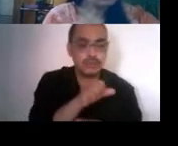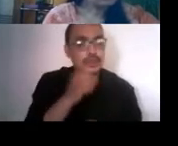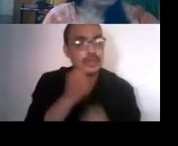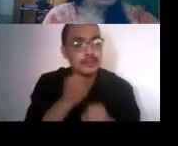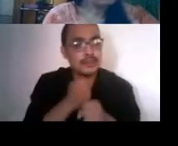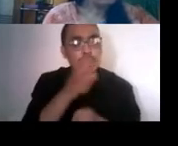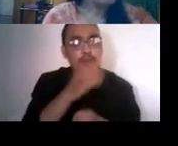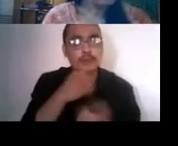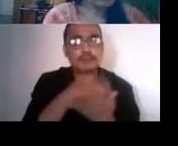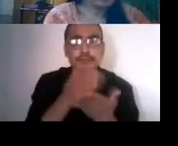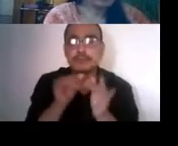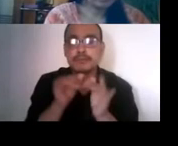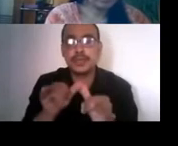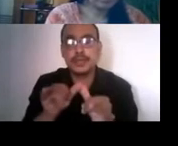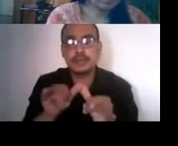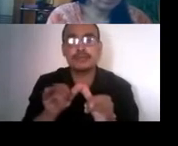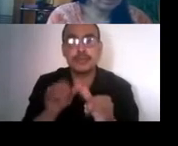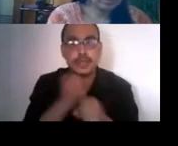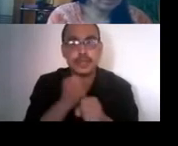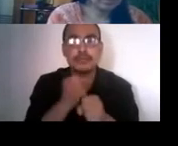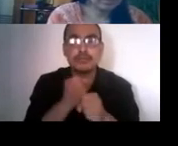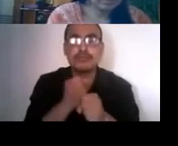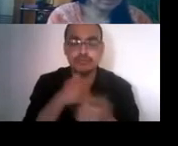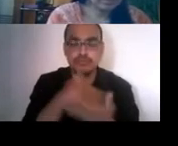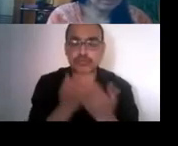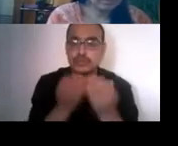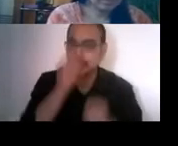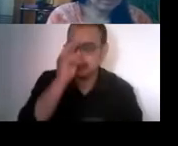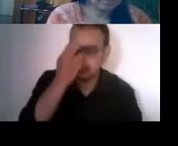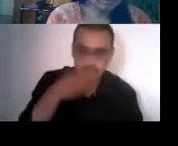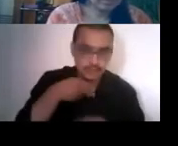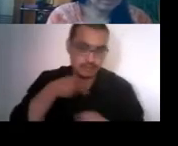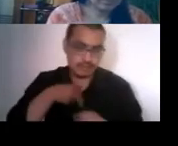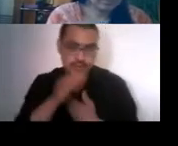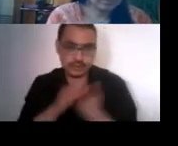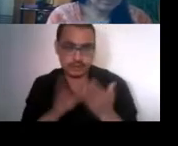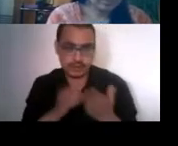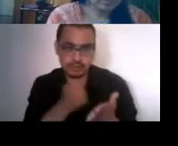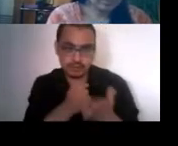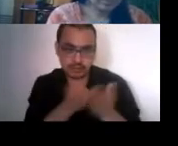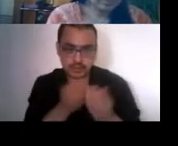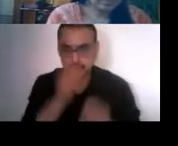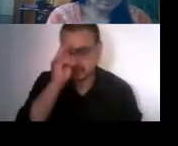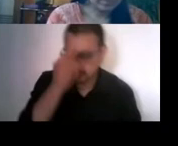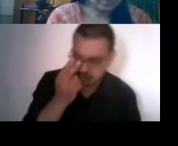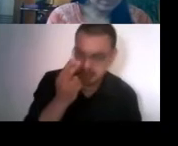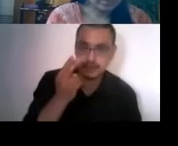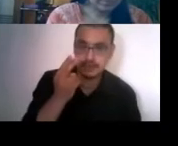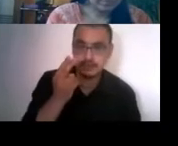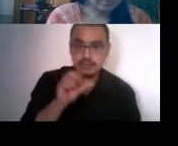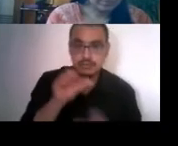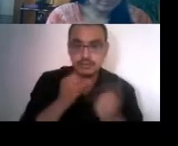सबैजना मिलेर लोड घटाउने हो कि भावनात्मक रूपले एकअर्कालाई साथ दिने हो कि होइन जसले